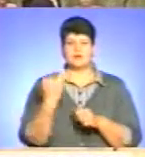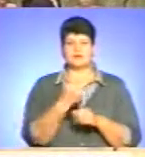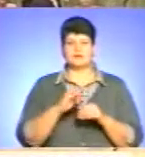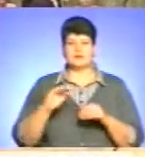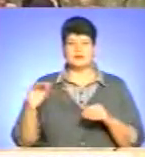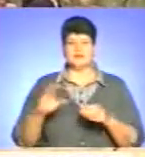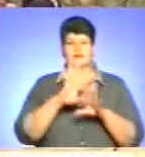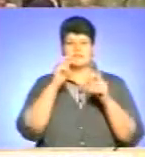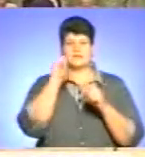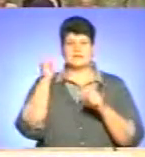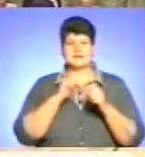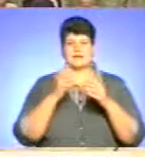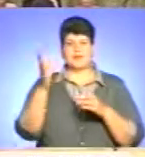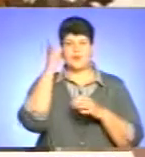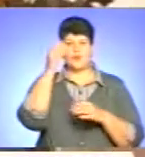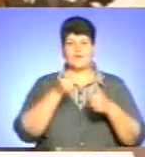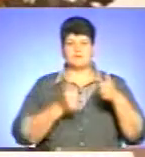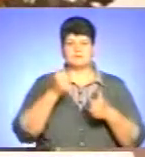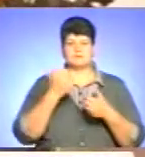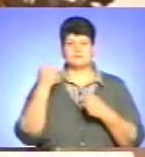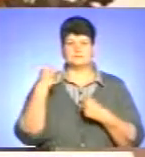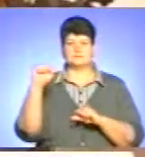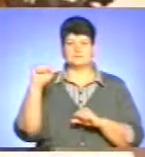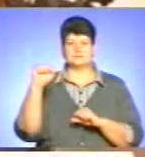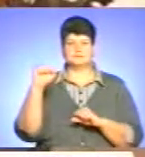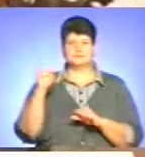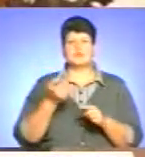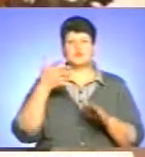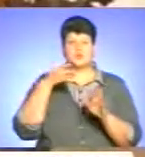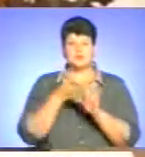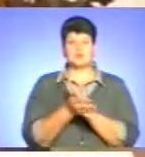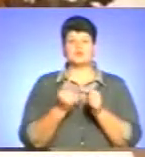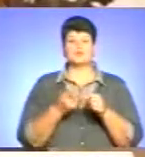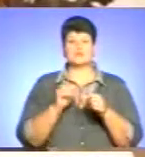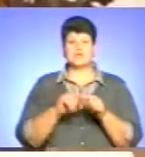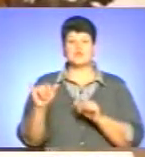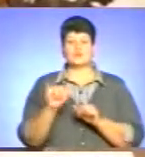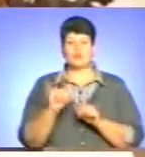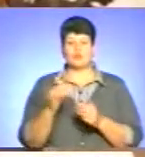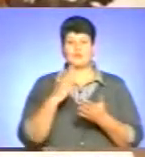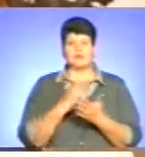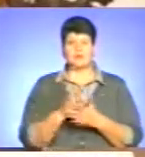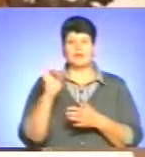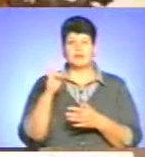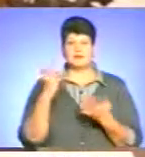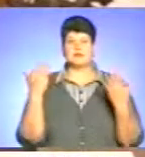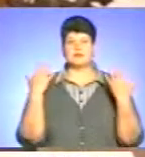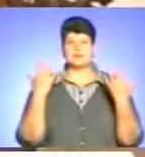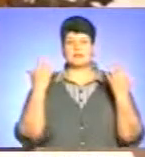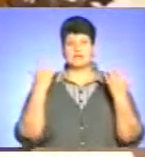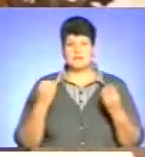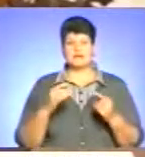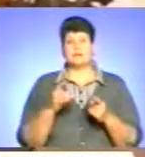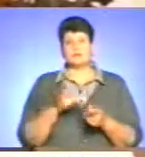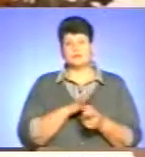та міжнародних наукових змаганнях. Ну, зрозуміло, що це субота, це для цього є неділя, вихідні дні. Іноді вони